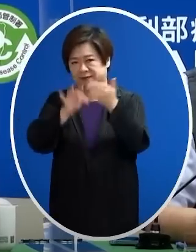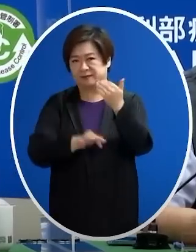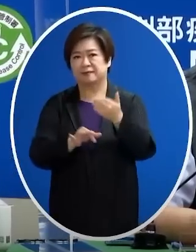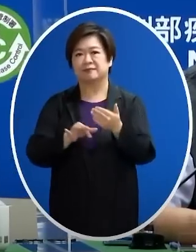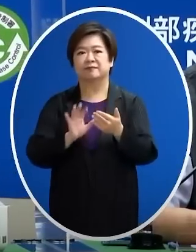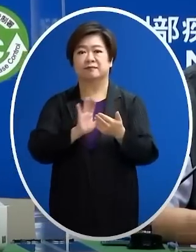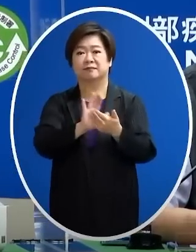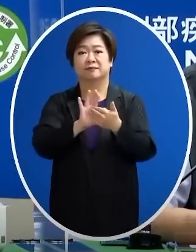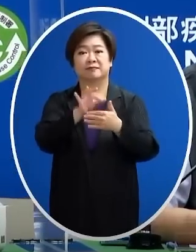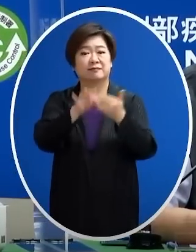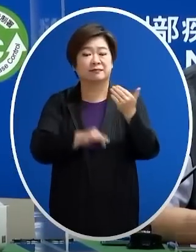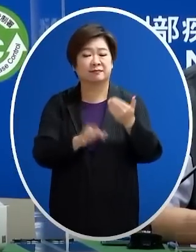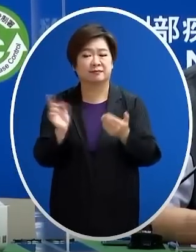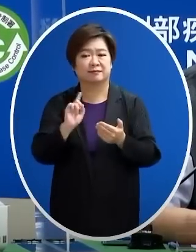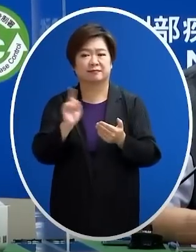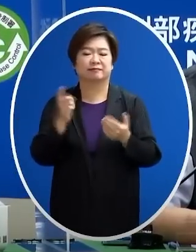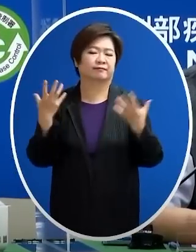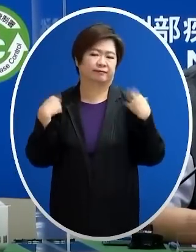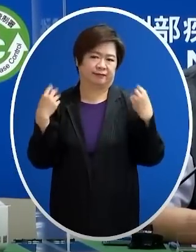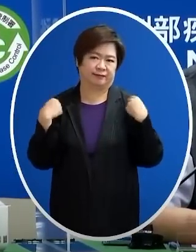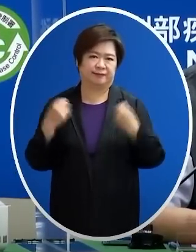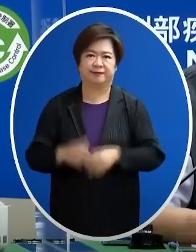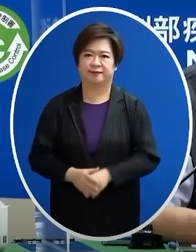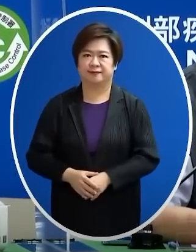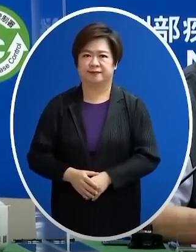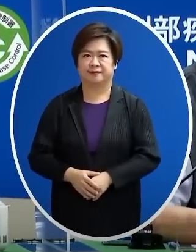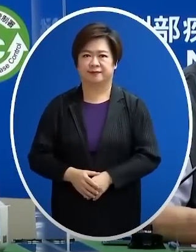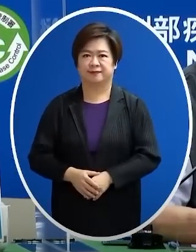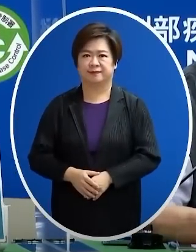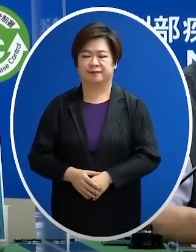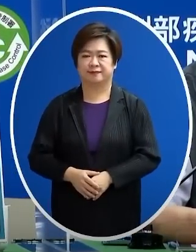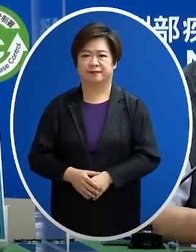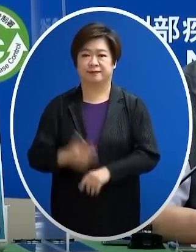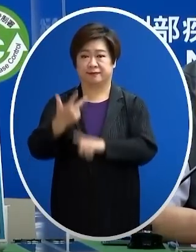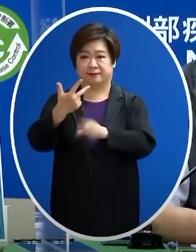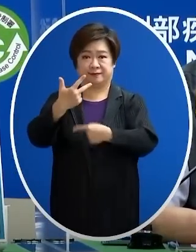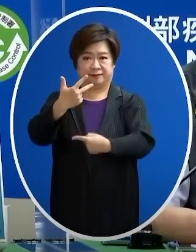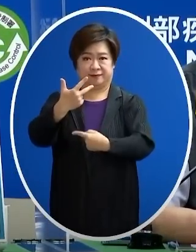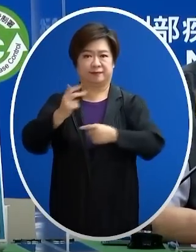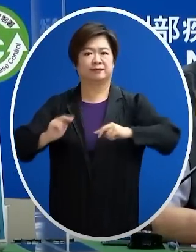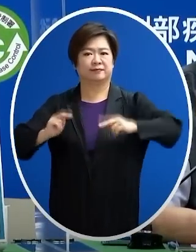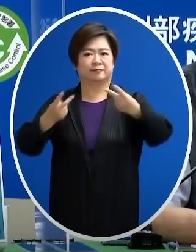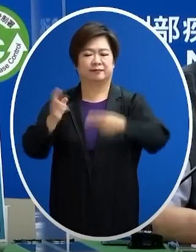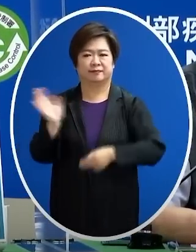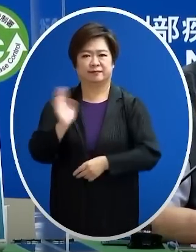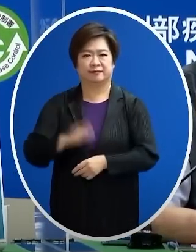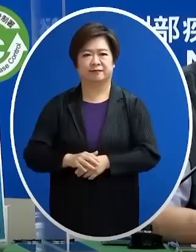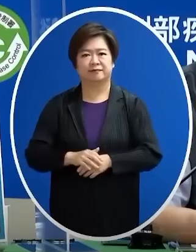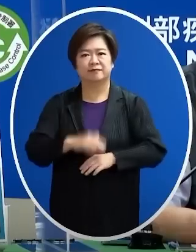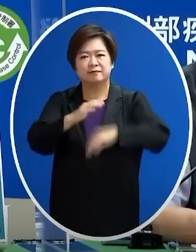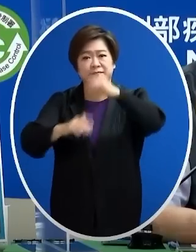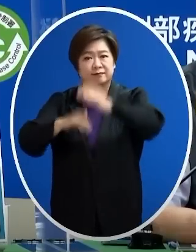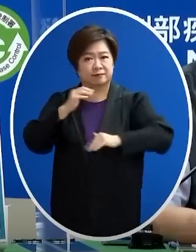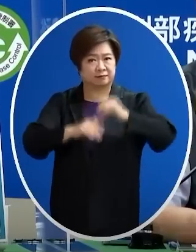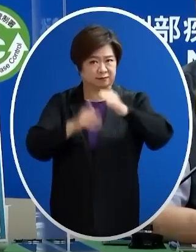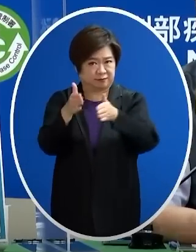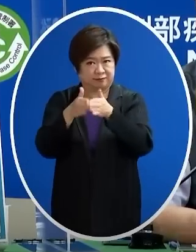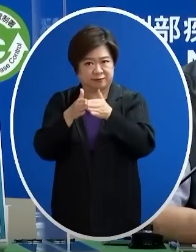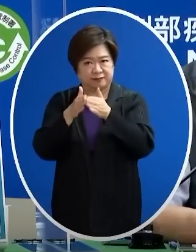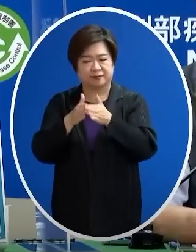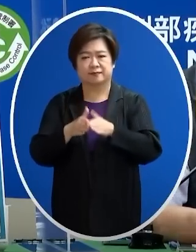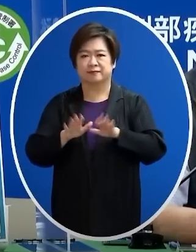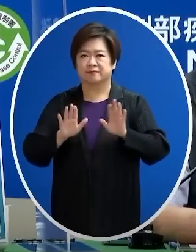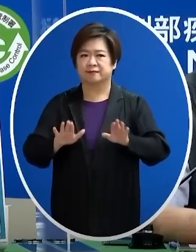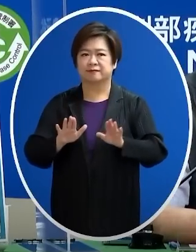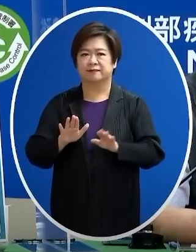是维持在原来的一个情形，先没有做改变，那也请大家一起来配合，这大概是我们